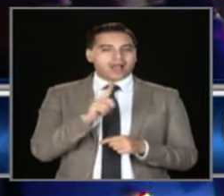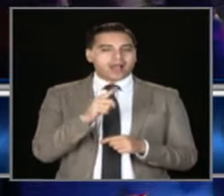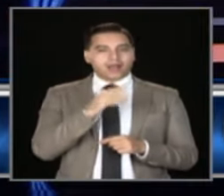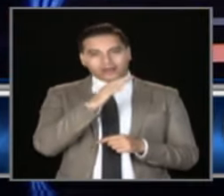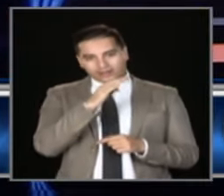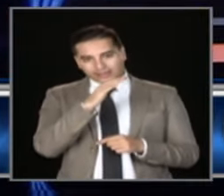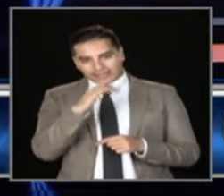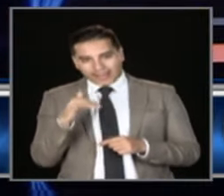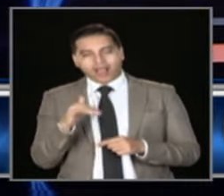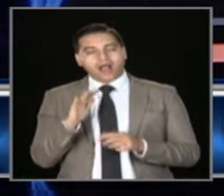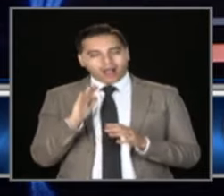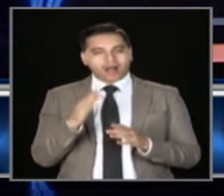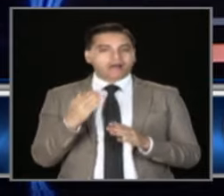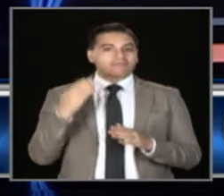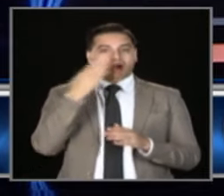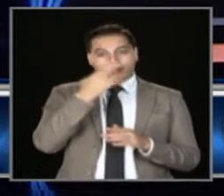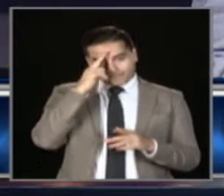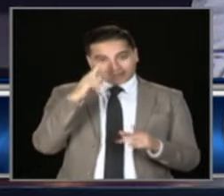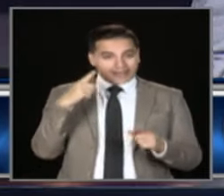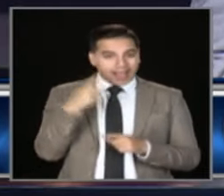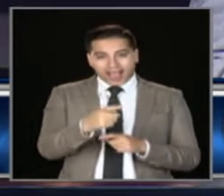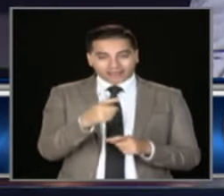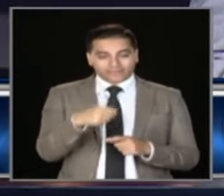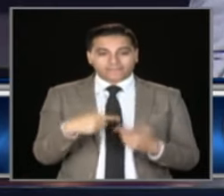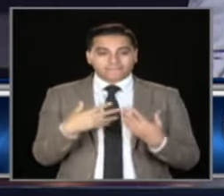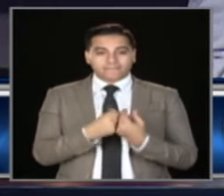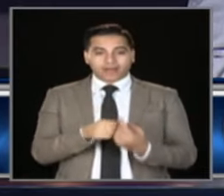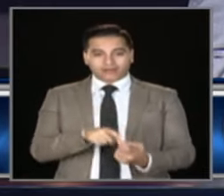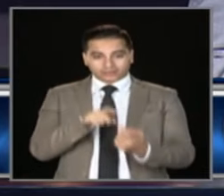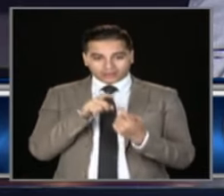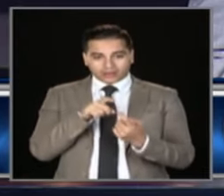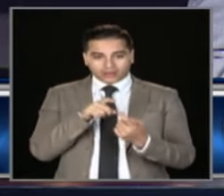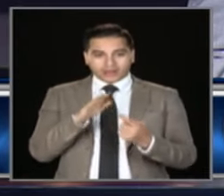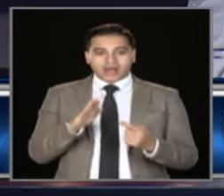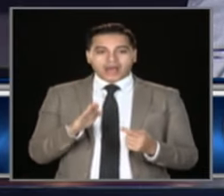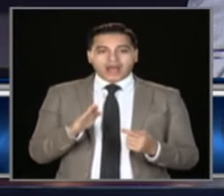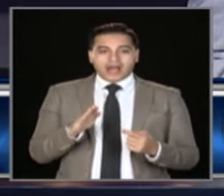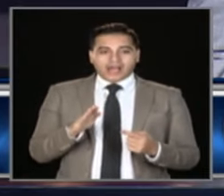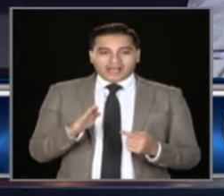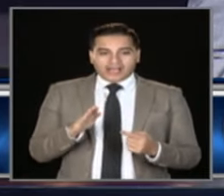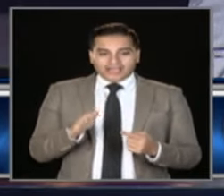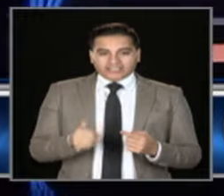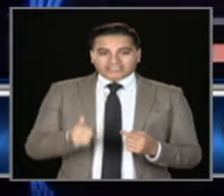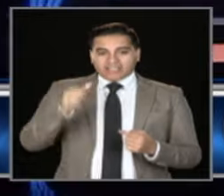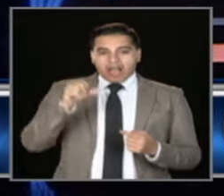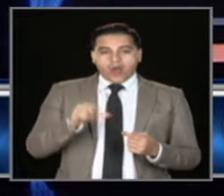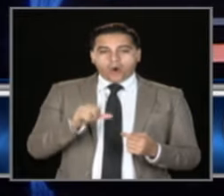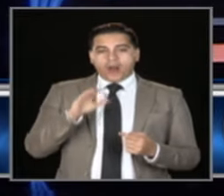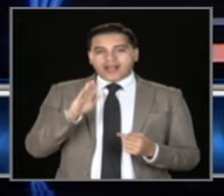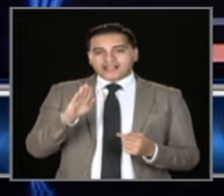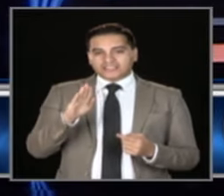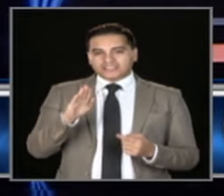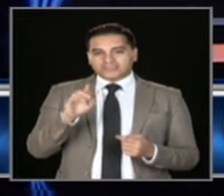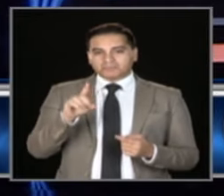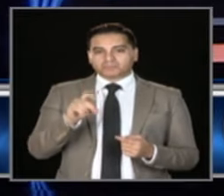خاطئه كان ضد سوا سبورت الماتش خلص 2 واحد لسوا سبورت وفي